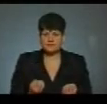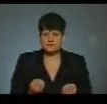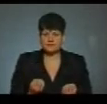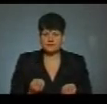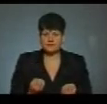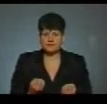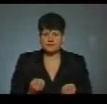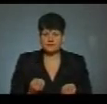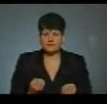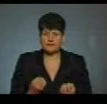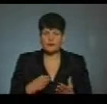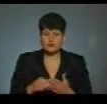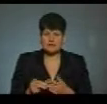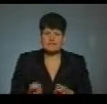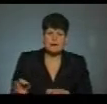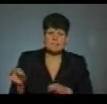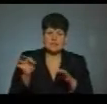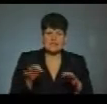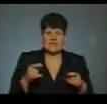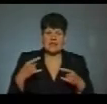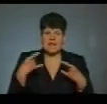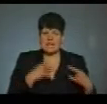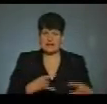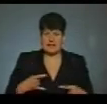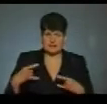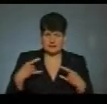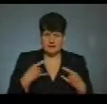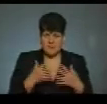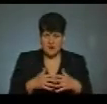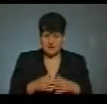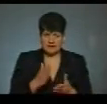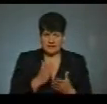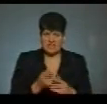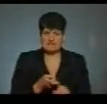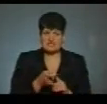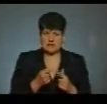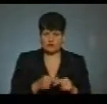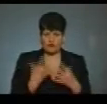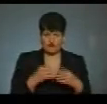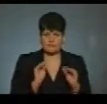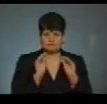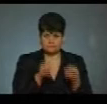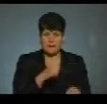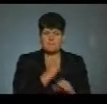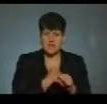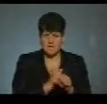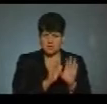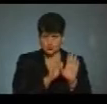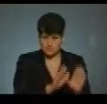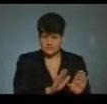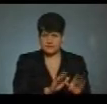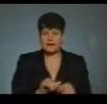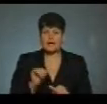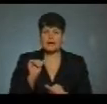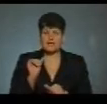це переносний рентген-апарат, який стоїть в інфекційному відділенні, вже працює.